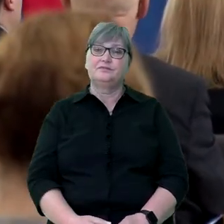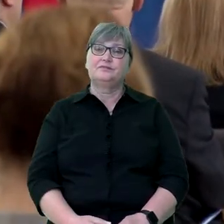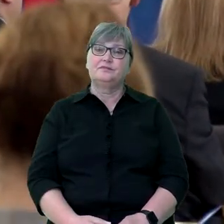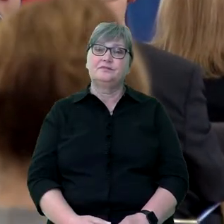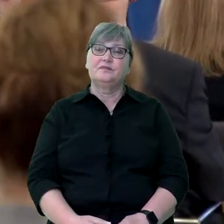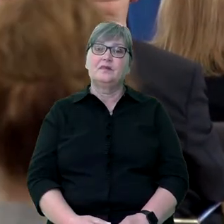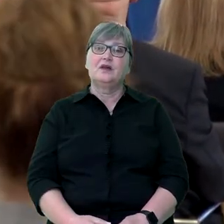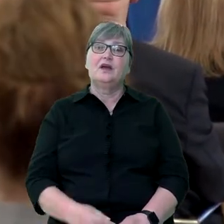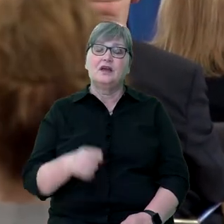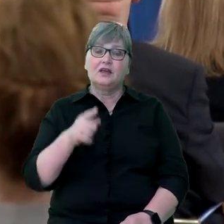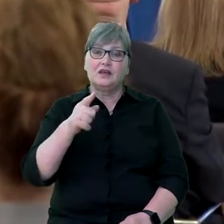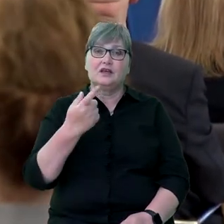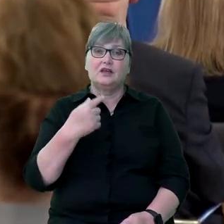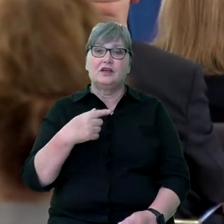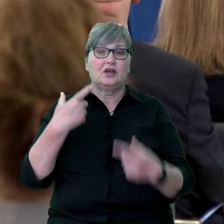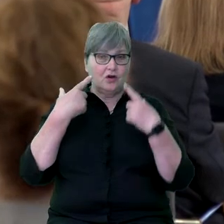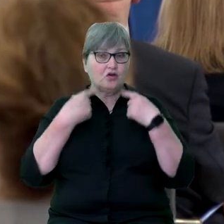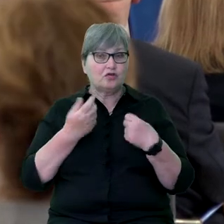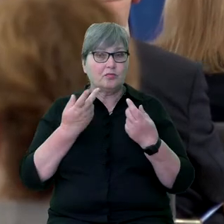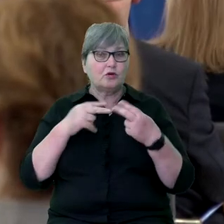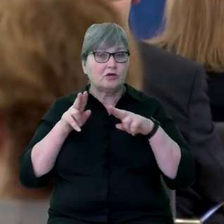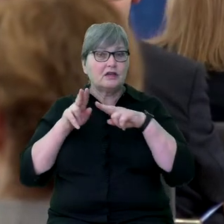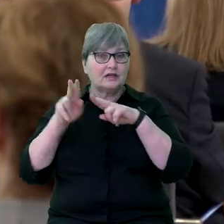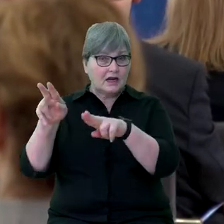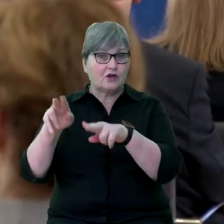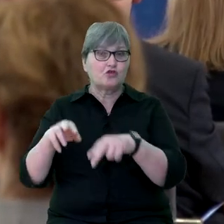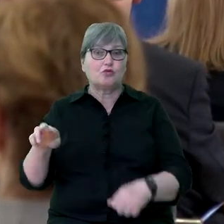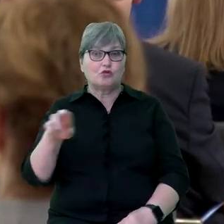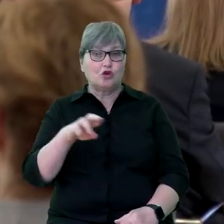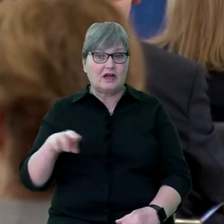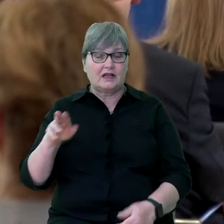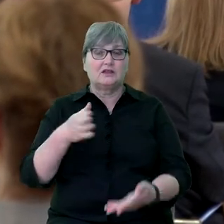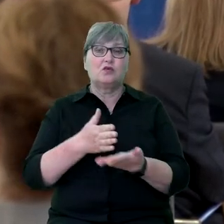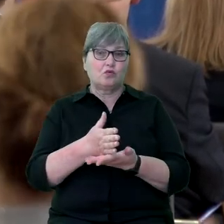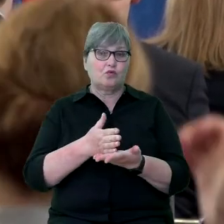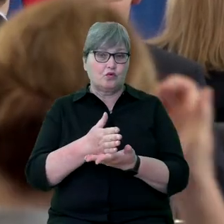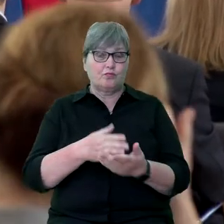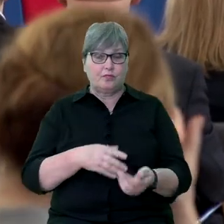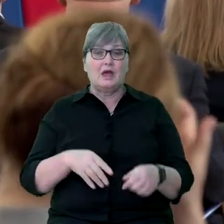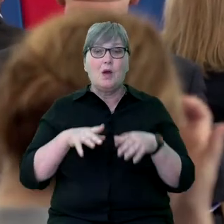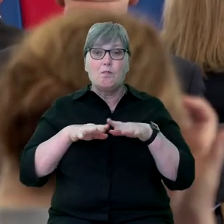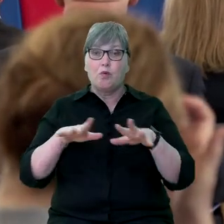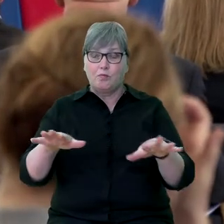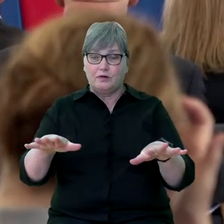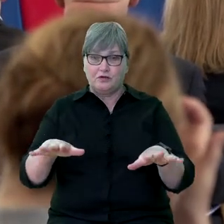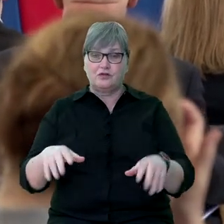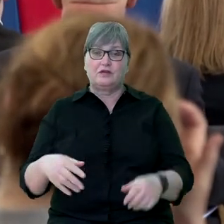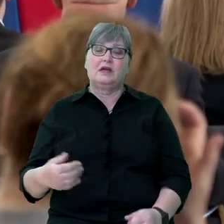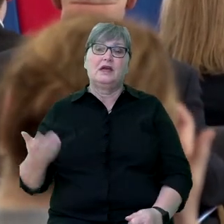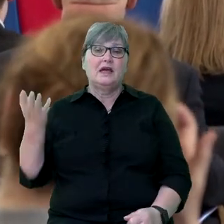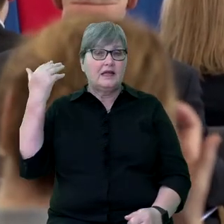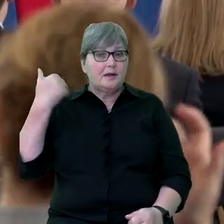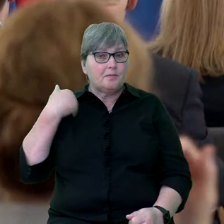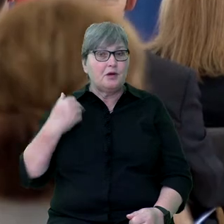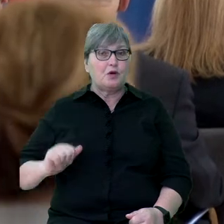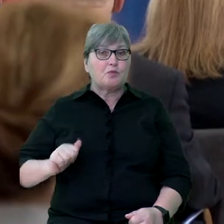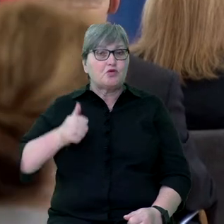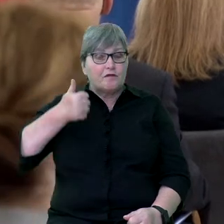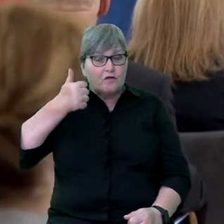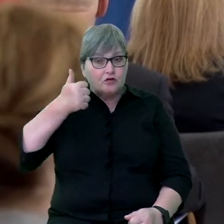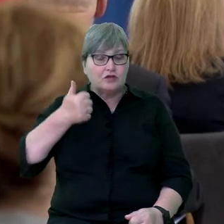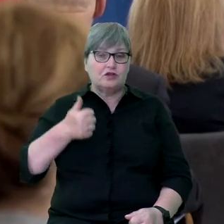oraz członków Rady Służby Publicznej, także byłych przewodniczących Rady Służby Cywilnej i Rady